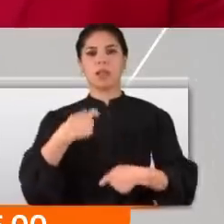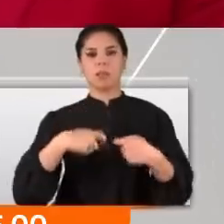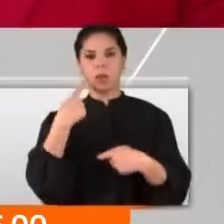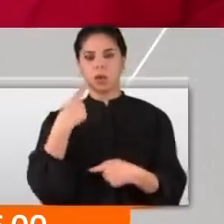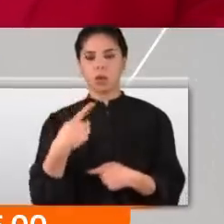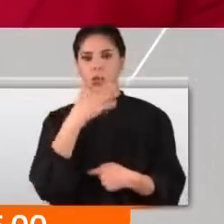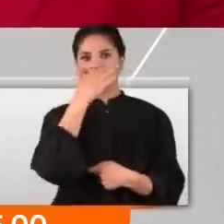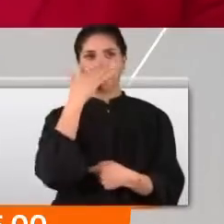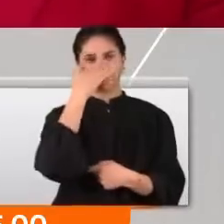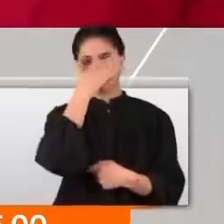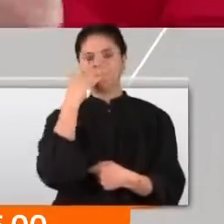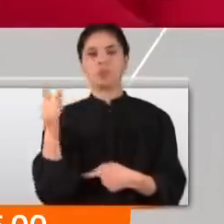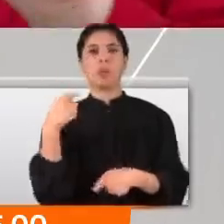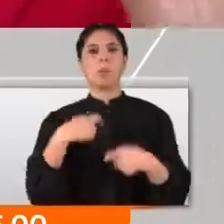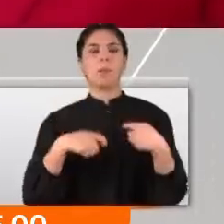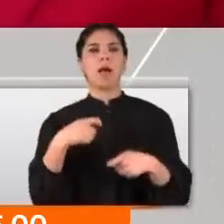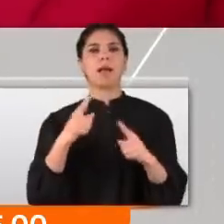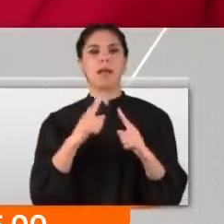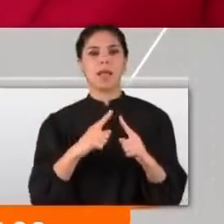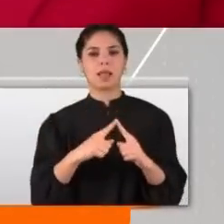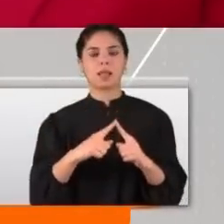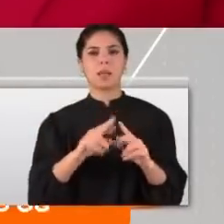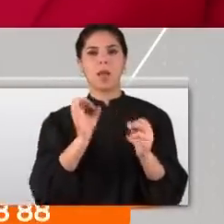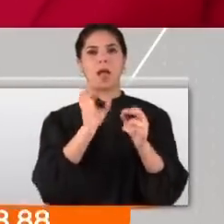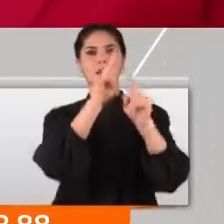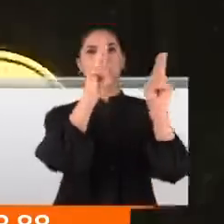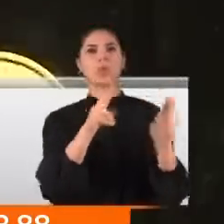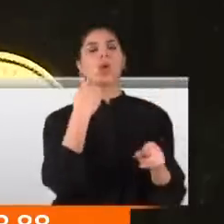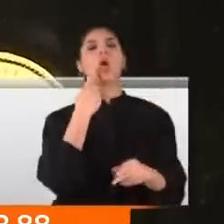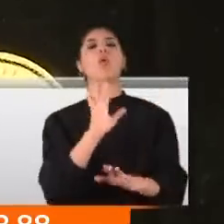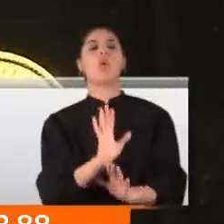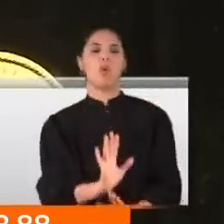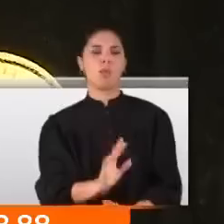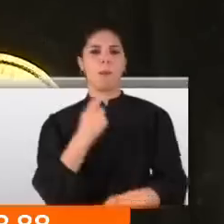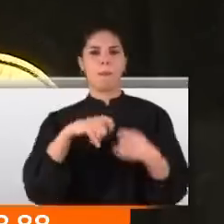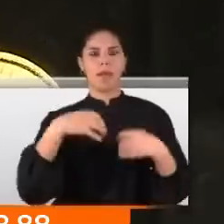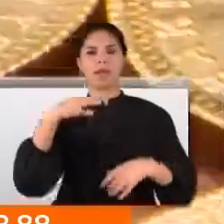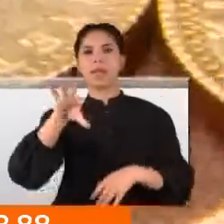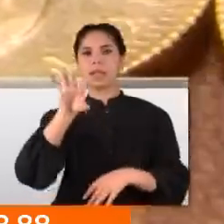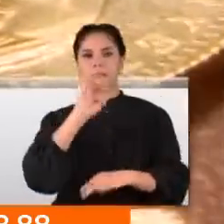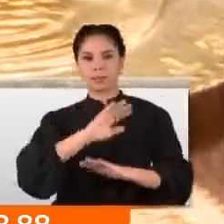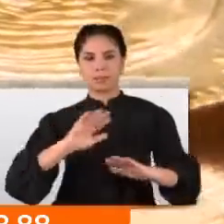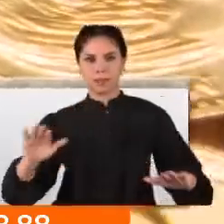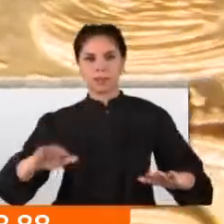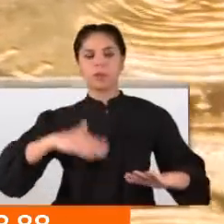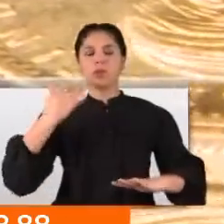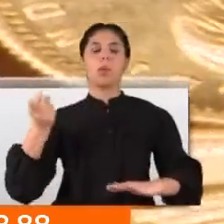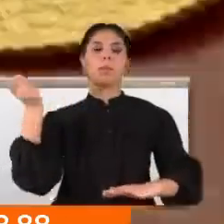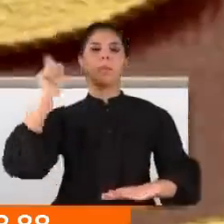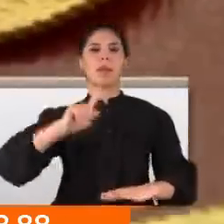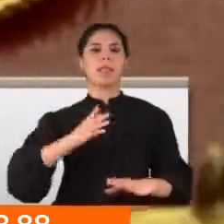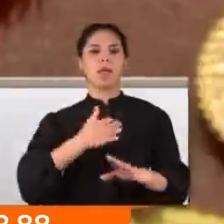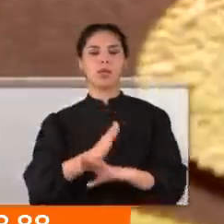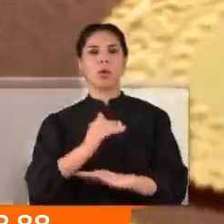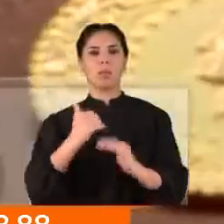hesabını kesinlikle kuyumcu görmüyor. Orada sadece üstü kapalı bilgiler geliyor. Banka seçimi yapıldıktan sonra bir doğrulama mesajı daha